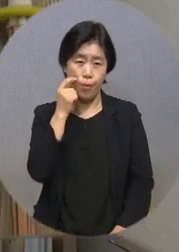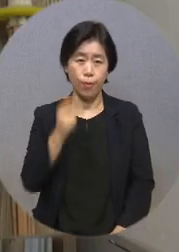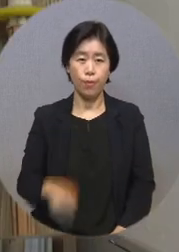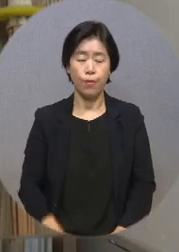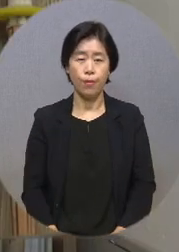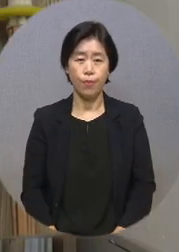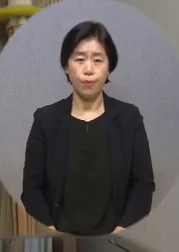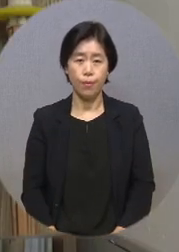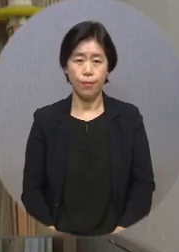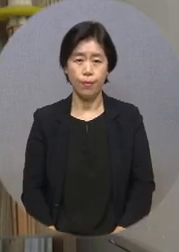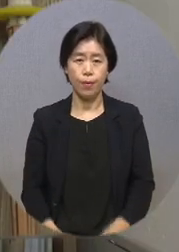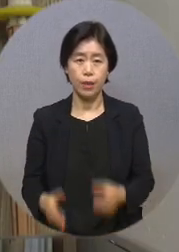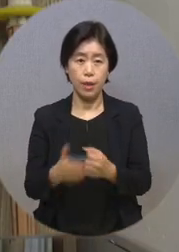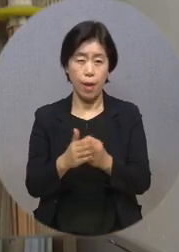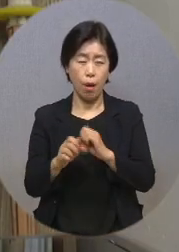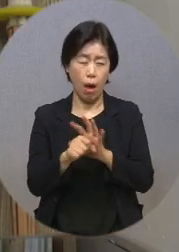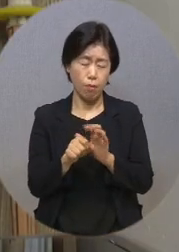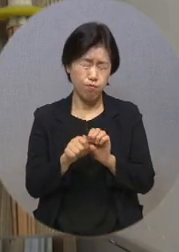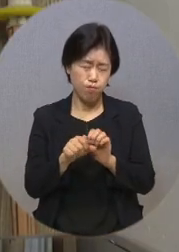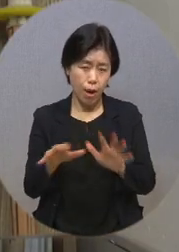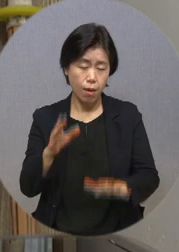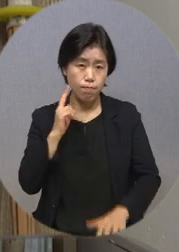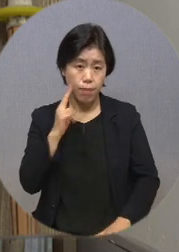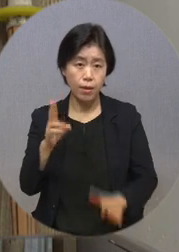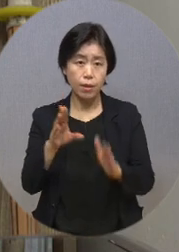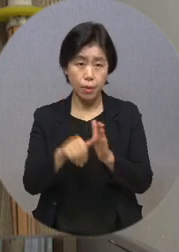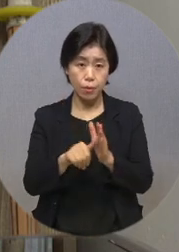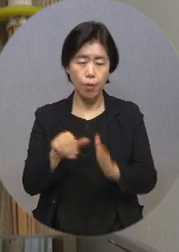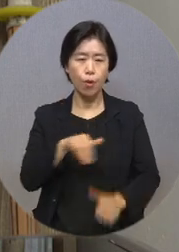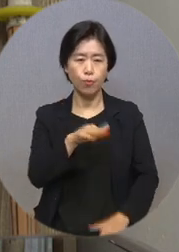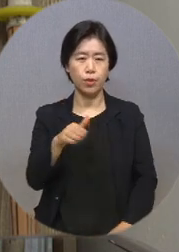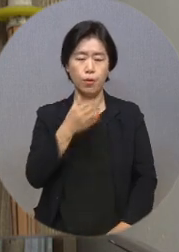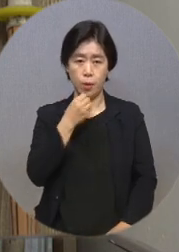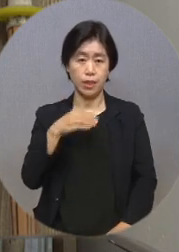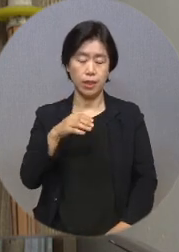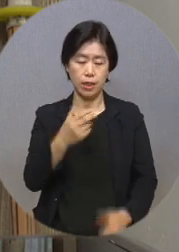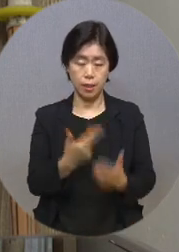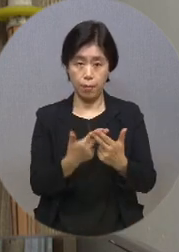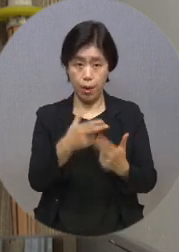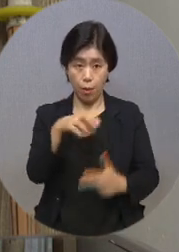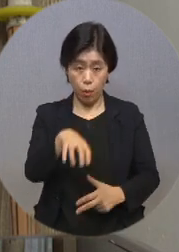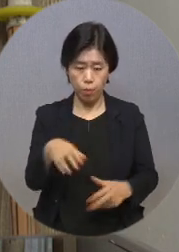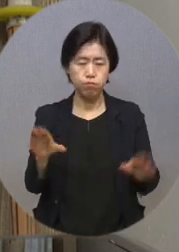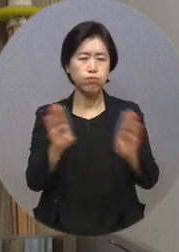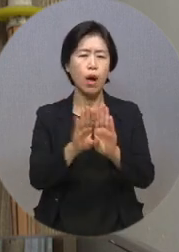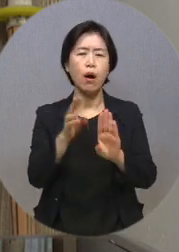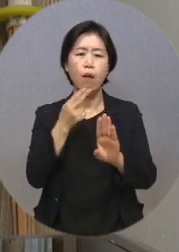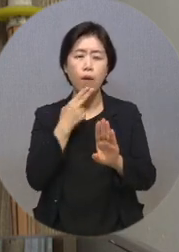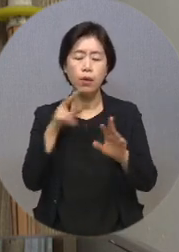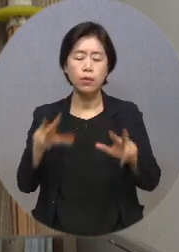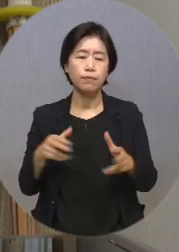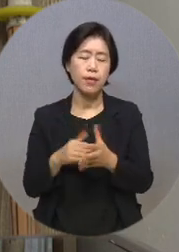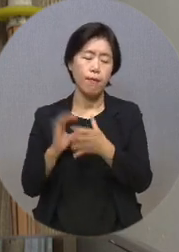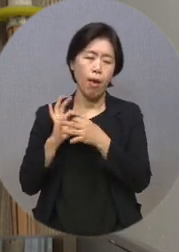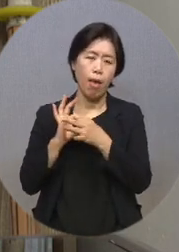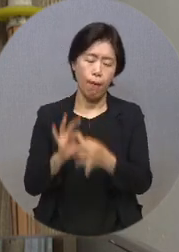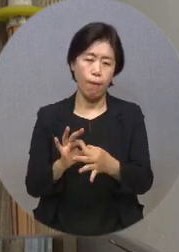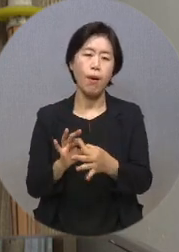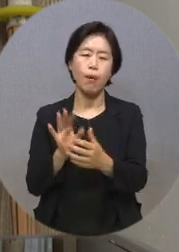그 엄중한 코로나 시기에도 우리 협회는 문을 닫지 않고 한 번도 쉬어본 적 없이 현재까지 열심히